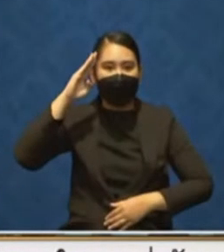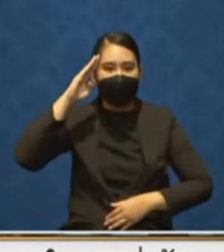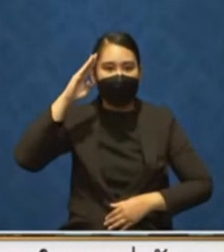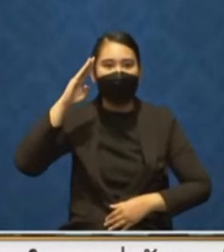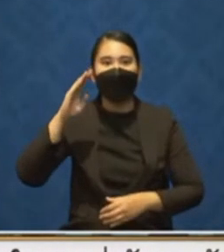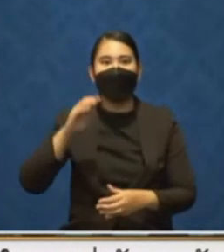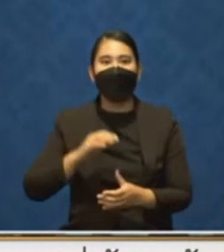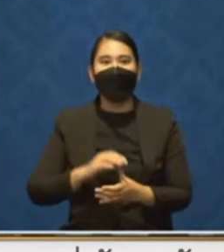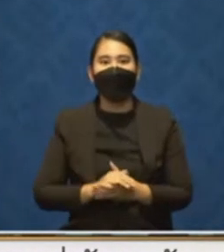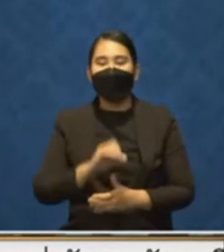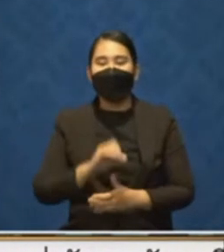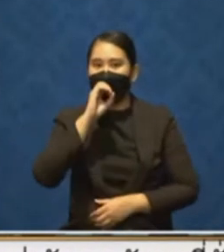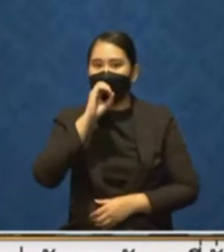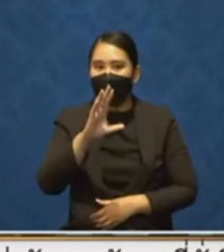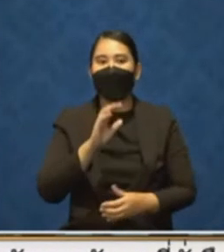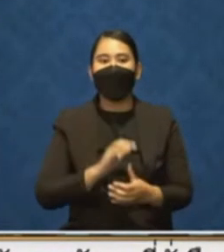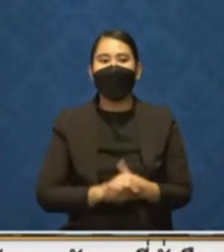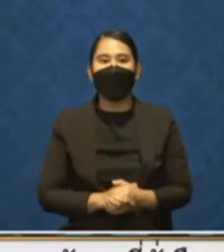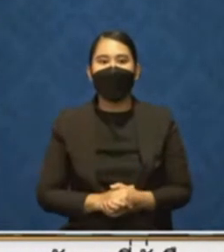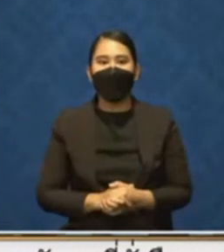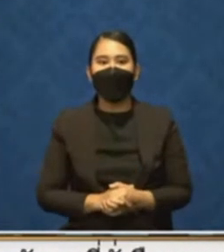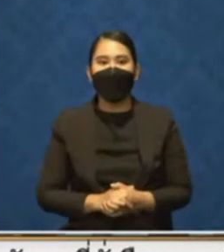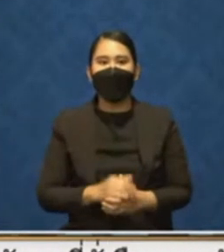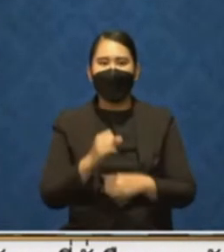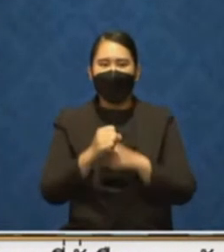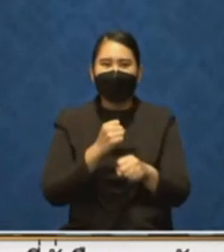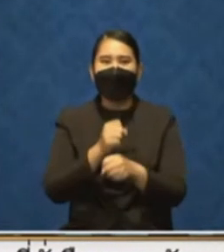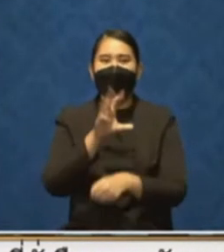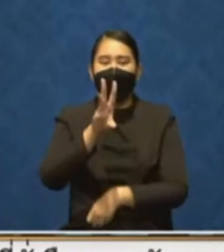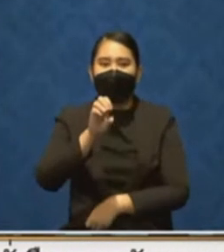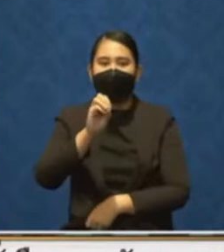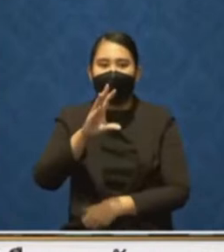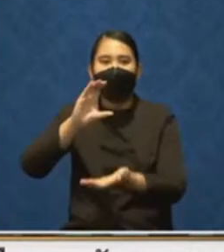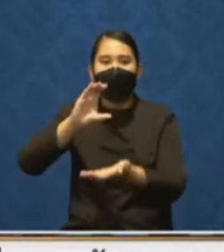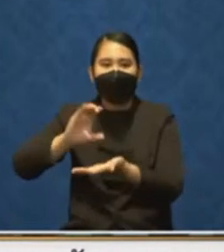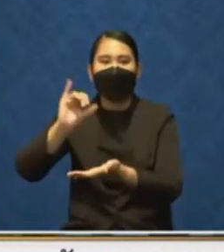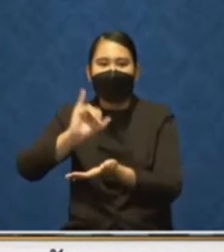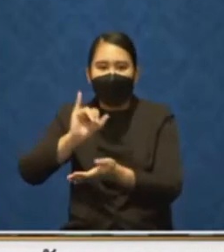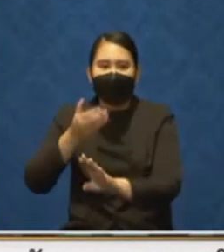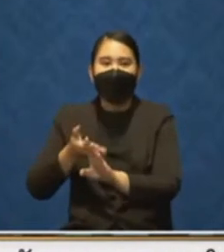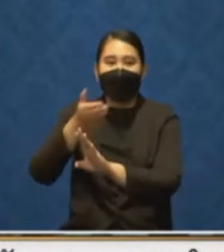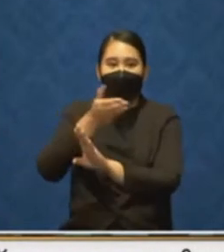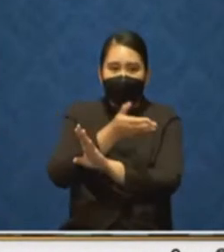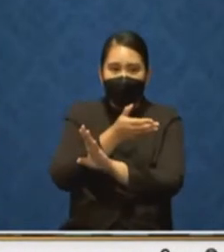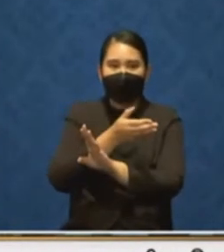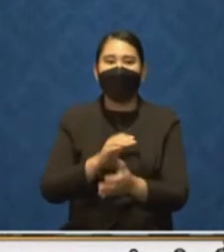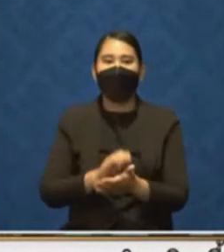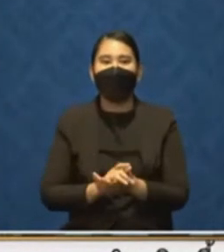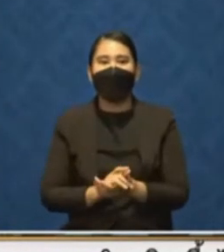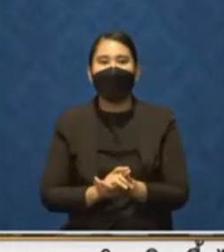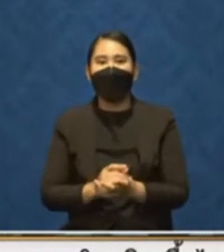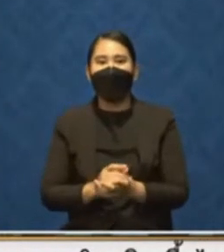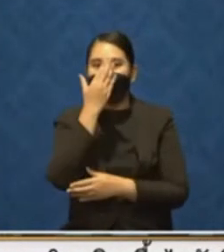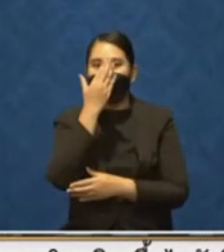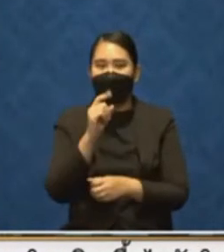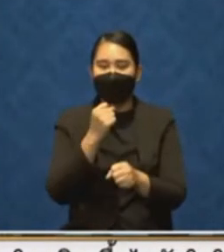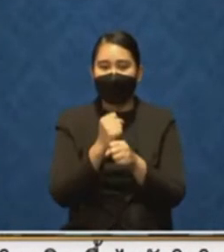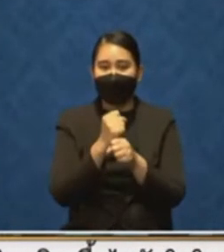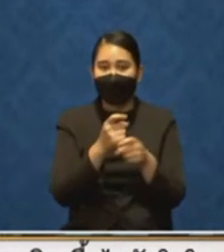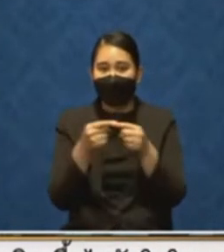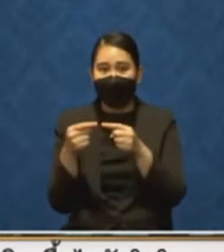เห้ย6มันยังไม่มาเองทำก่อนเลยตั้งแต่มกราหนูแล้วเดี๋ยวเอกเกษียณอายุราชการแล้วเองก็ไม่ได้ต่อเนื่อง